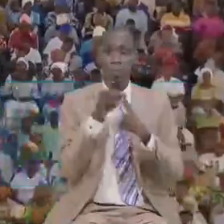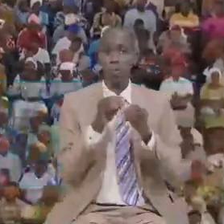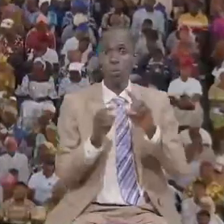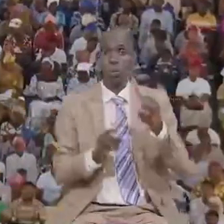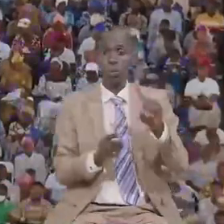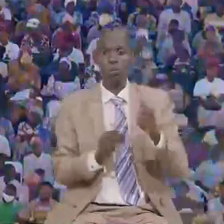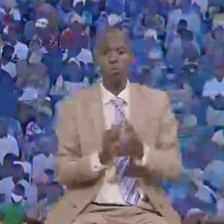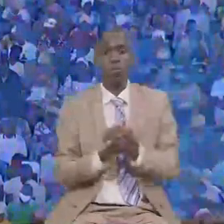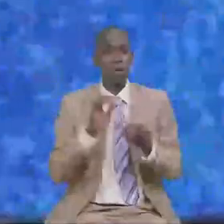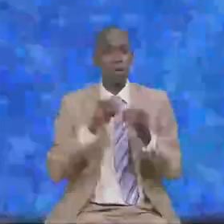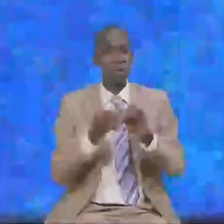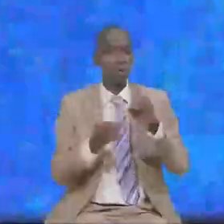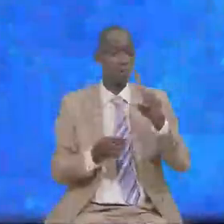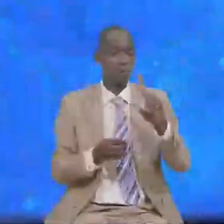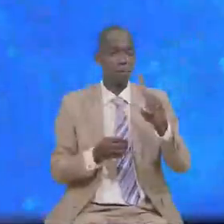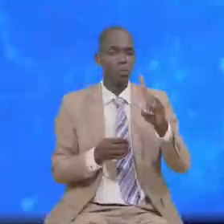Numéro 1.